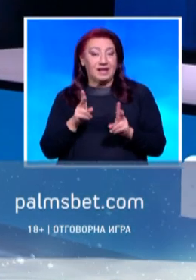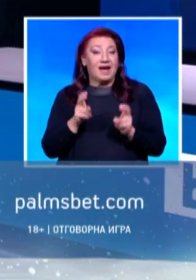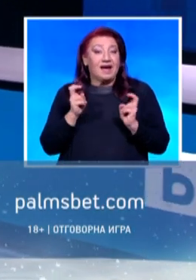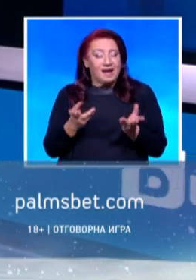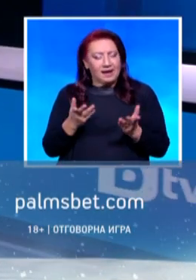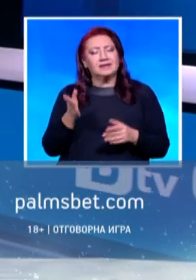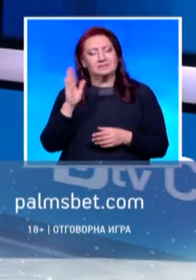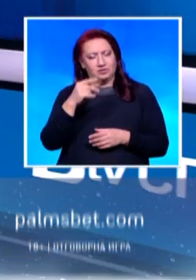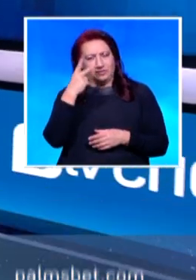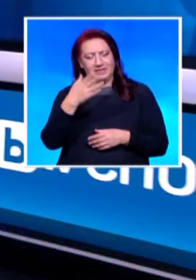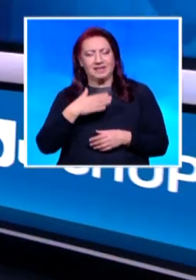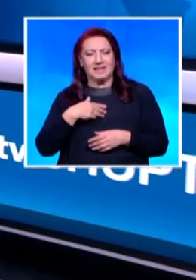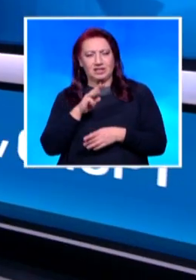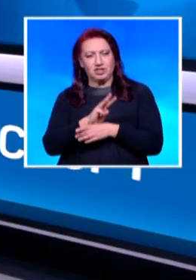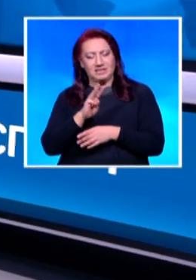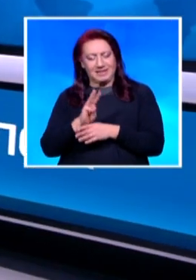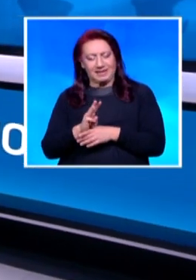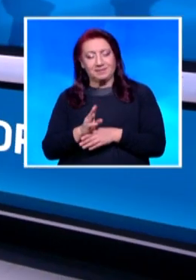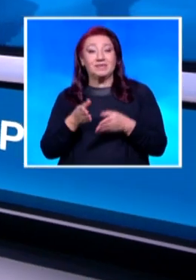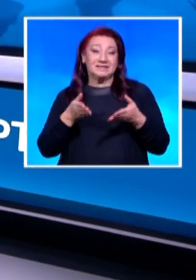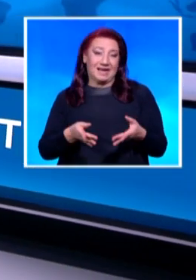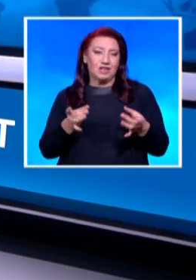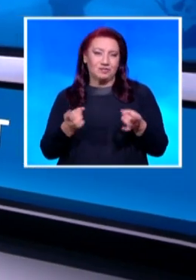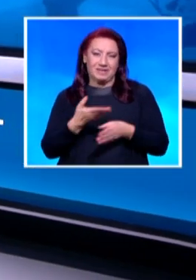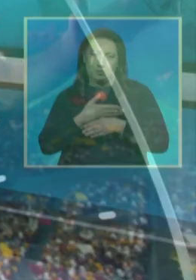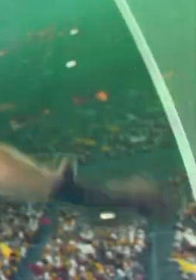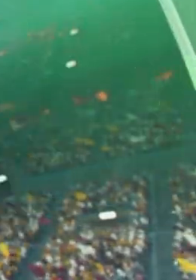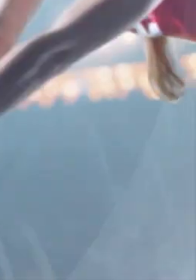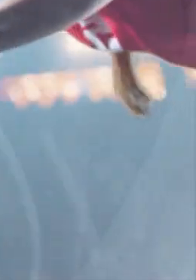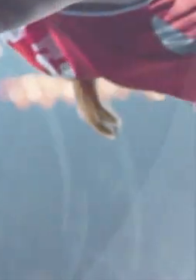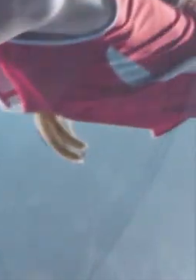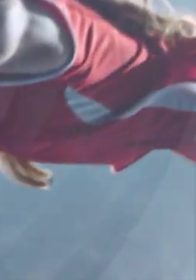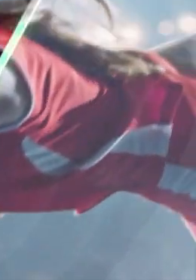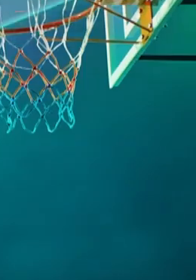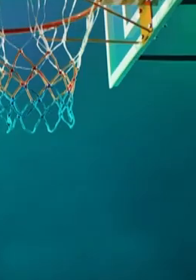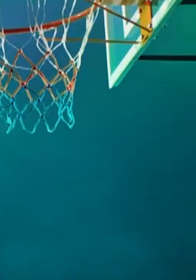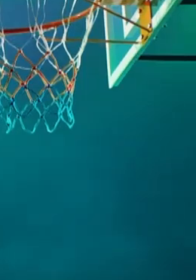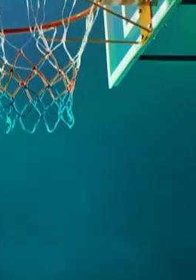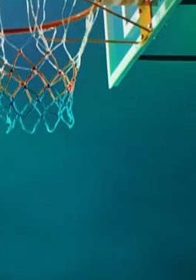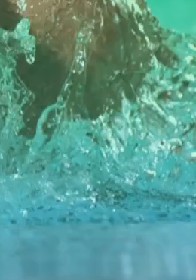Сега следва продължението на BTV новините. Желая ви приятна вечер!